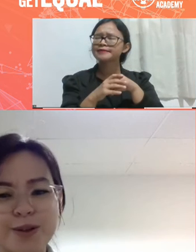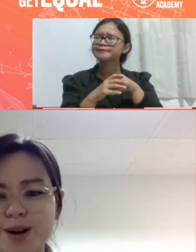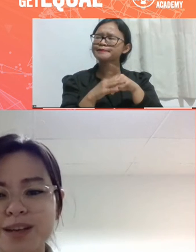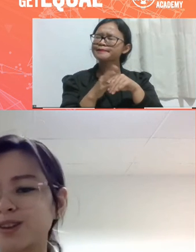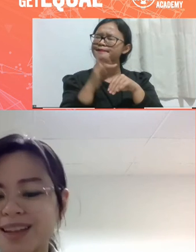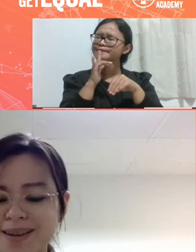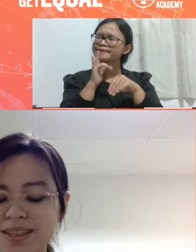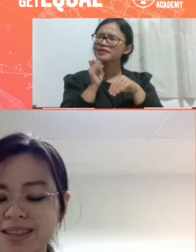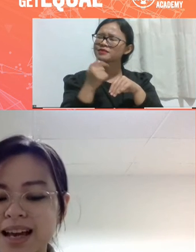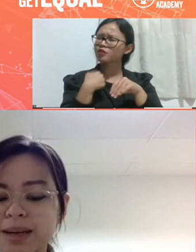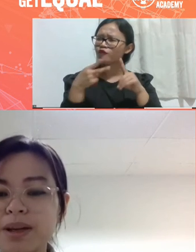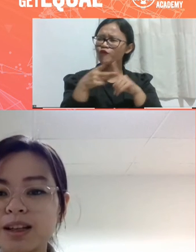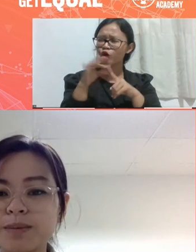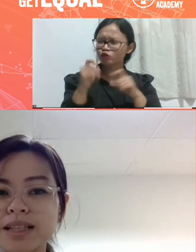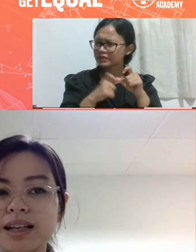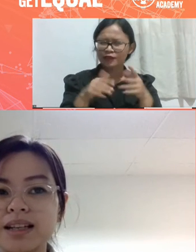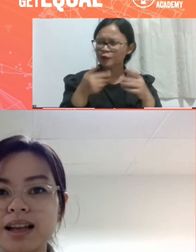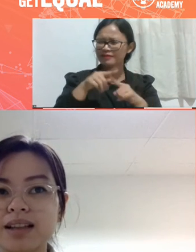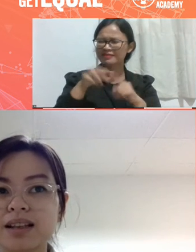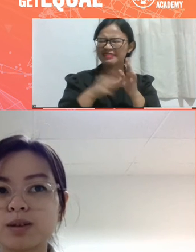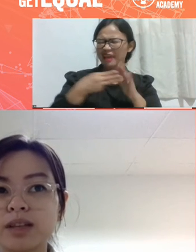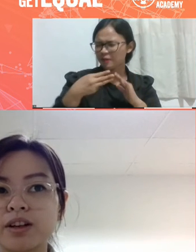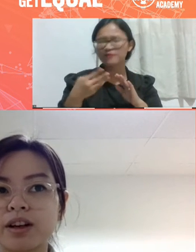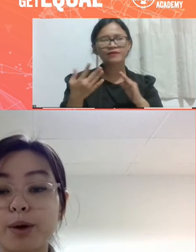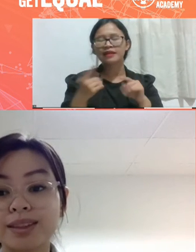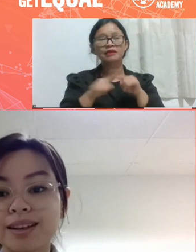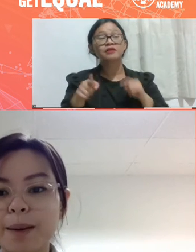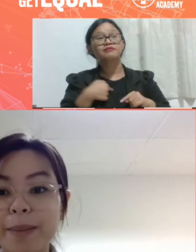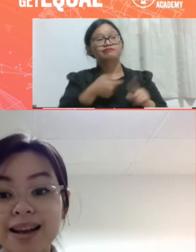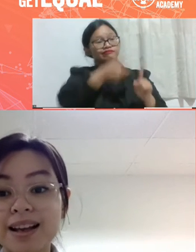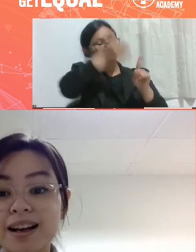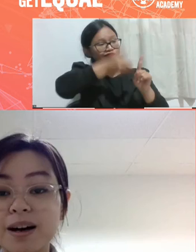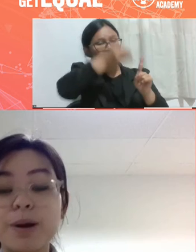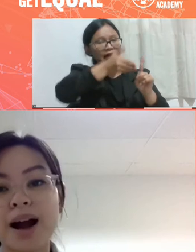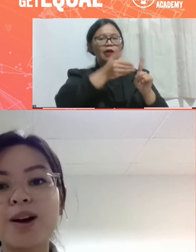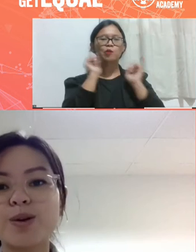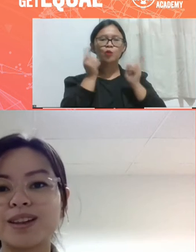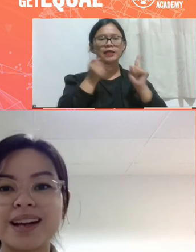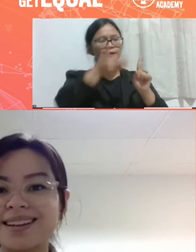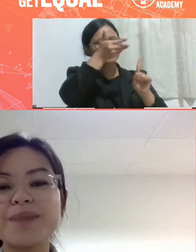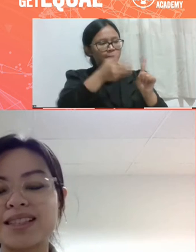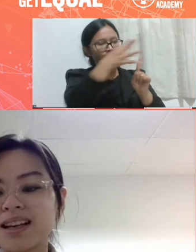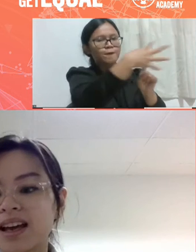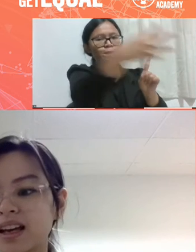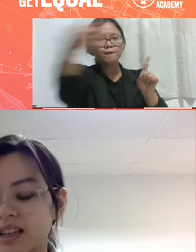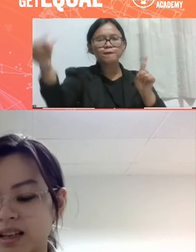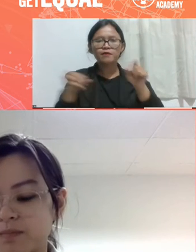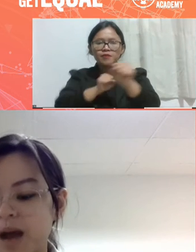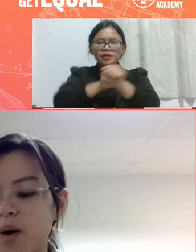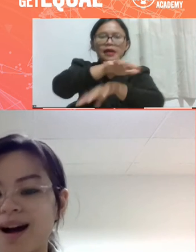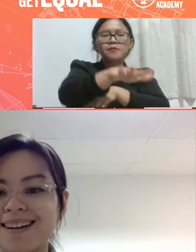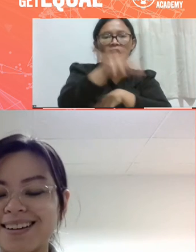saya lupa Forbes atau Times, tapi dia itu menjadi salah satu leader politik yang paling berpengaruh gitu, dan dia masih